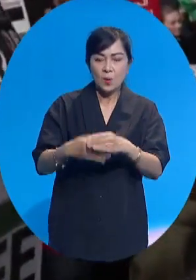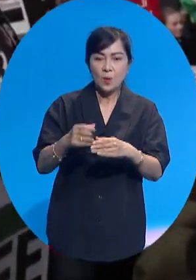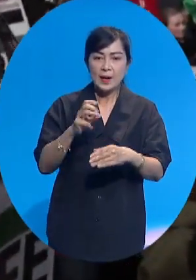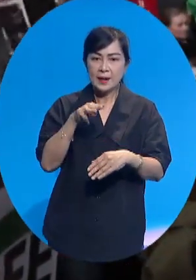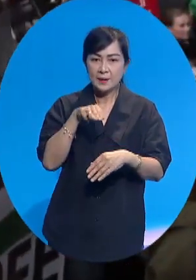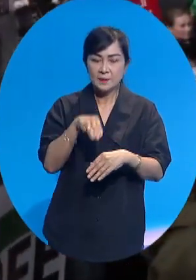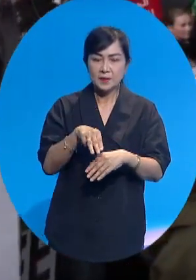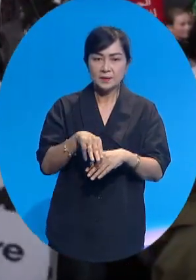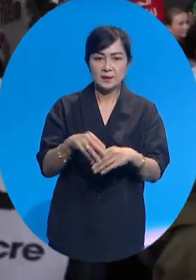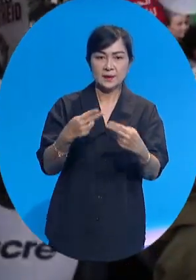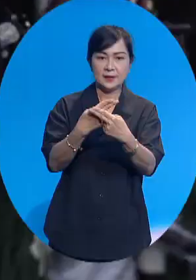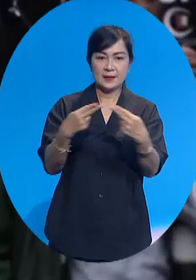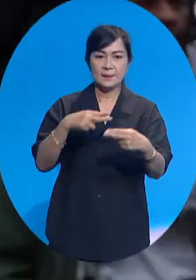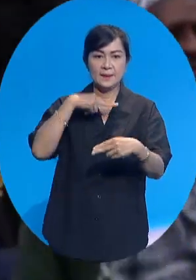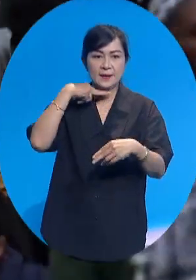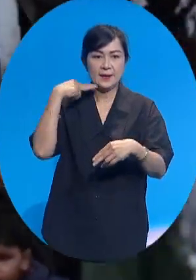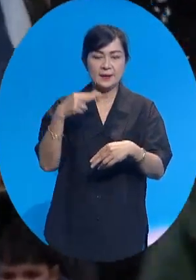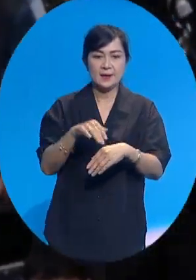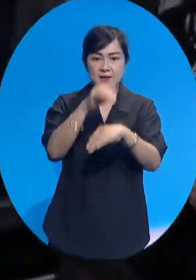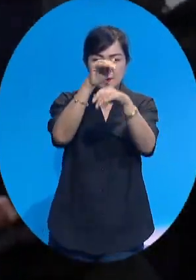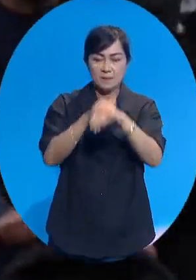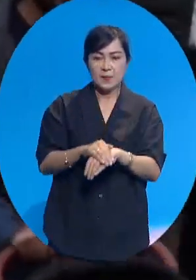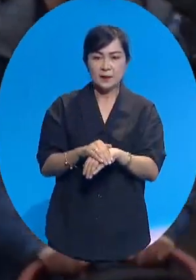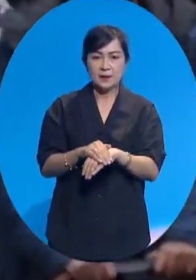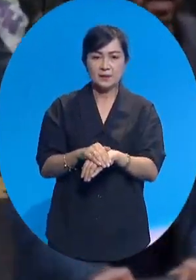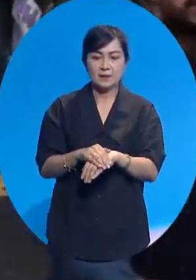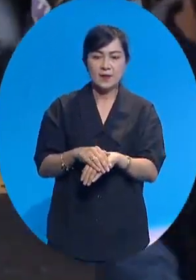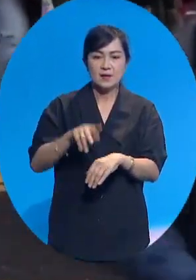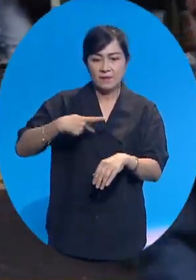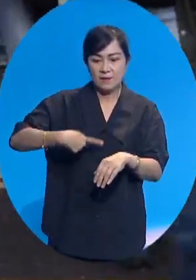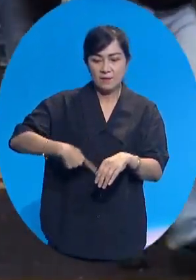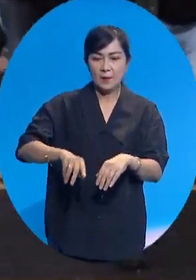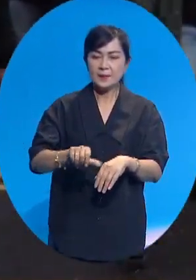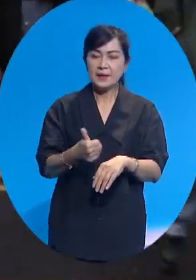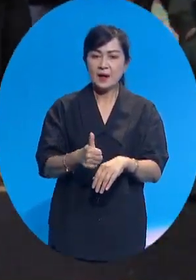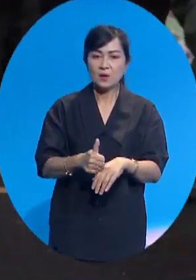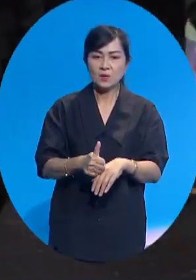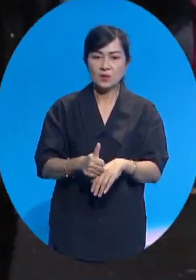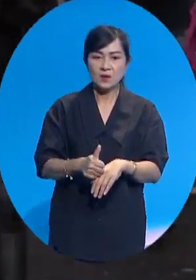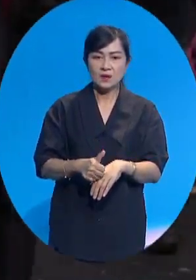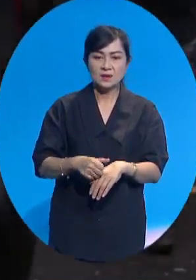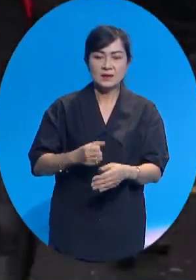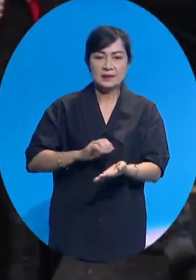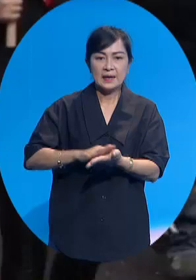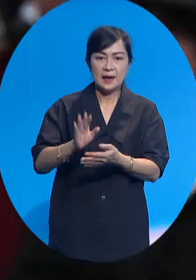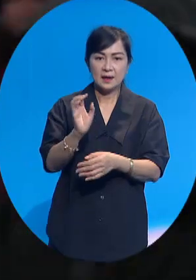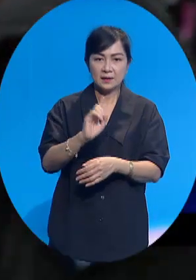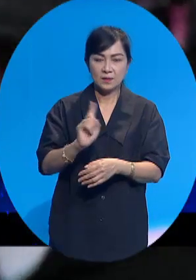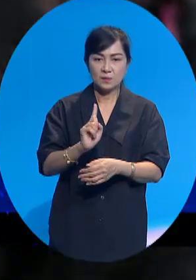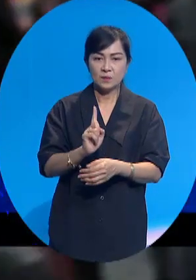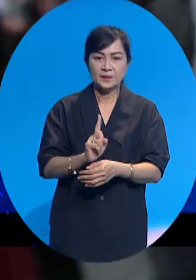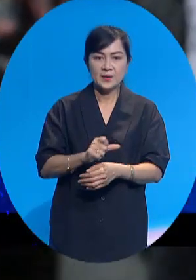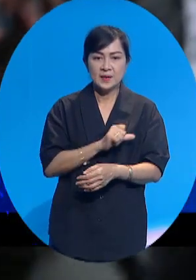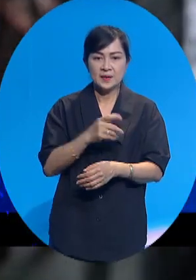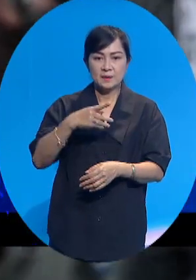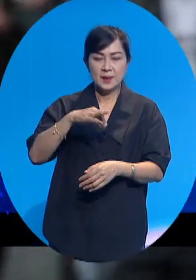hamas tổ chức bị cấm ở anh sẽ bị bắt giữ và bất kỳ hành vi phạm tội thù hận nào cũng sẽ không được dung thứ người